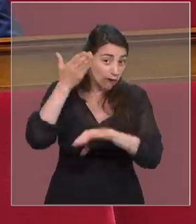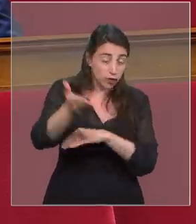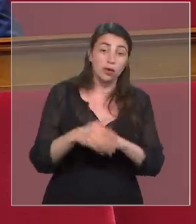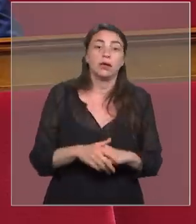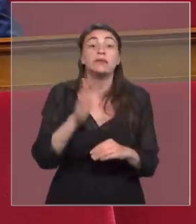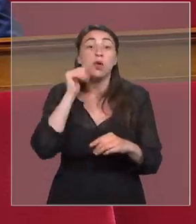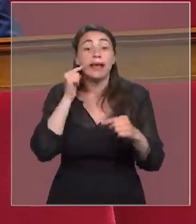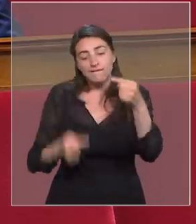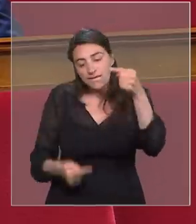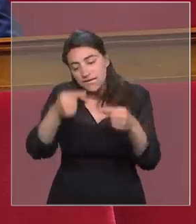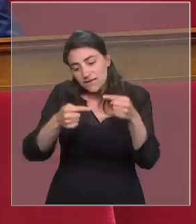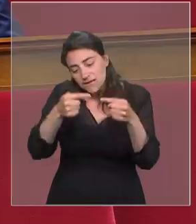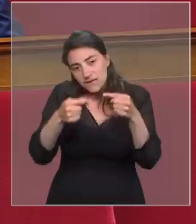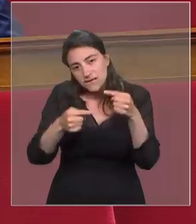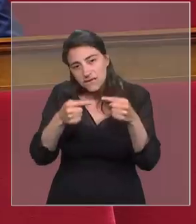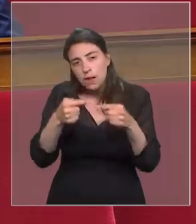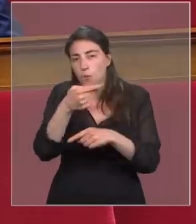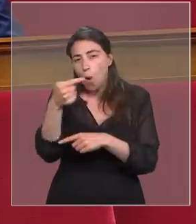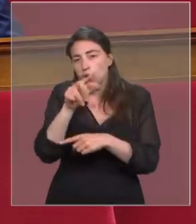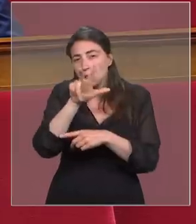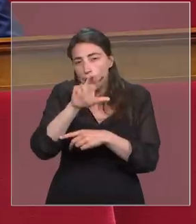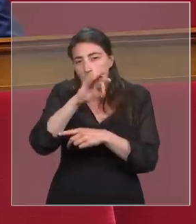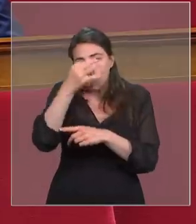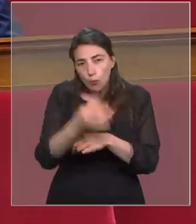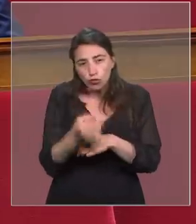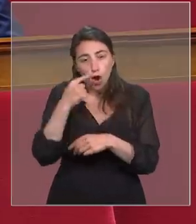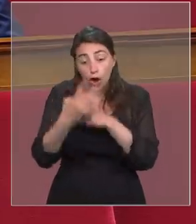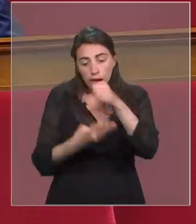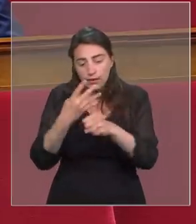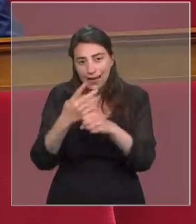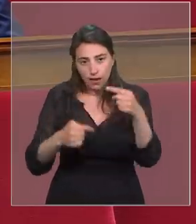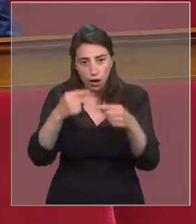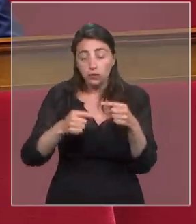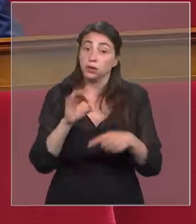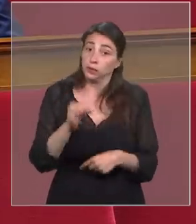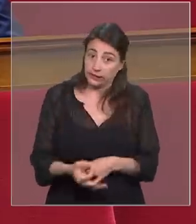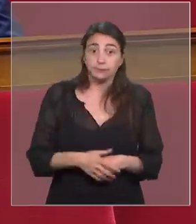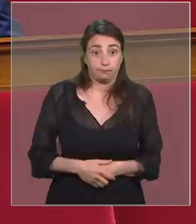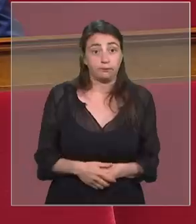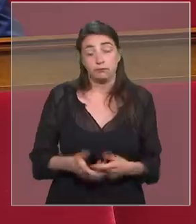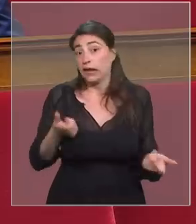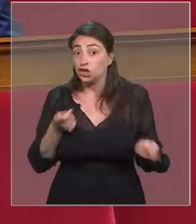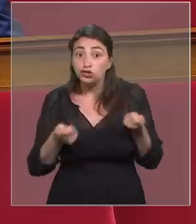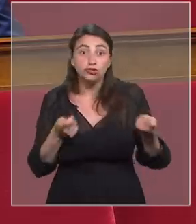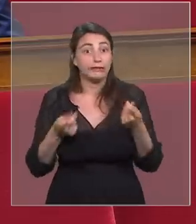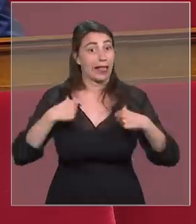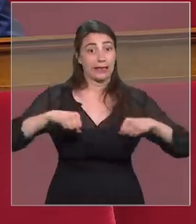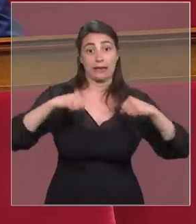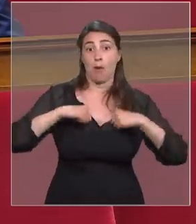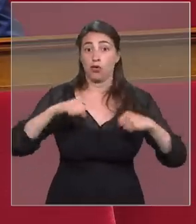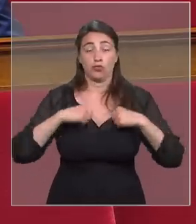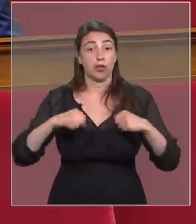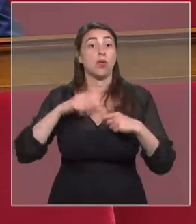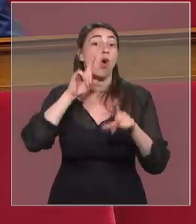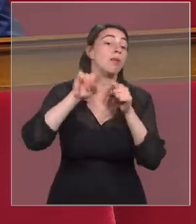des 3% d'ici 4 ans. Oui, nous devons maîtriser la croissance de nos dépenses publiques dès le prochain budget. Il en va